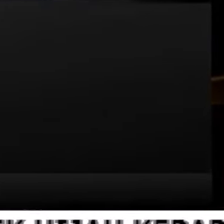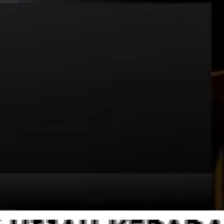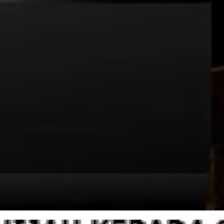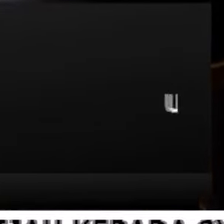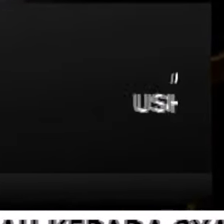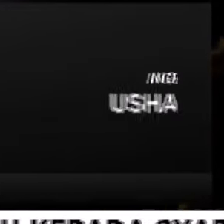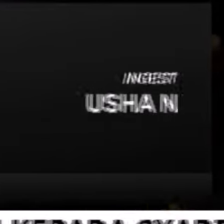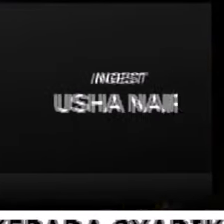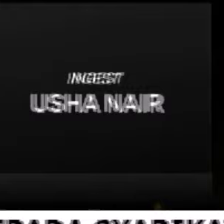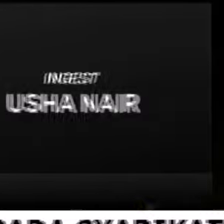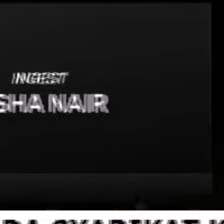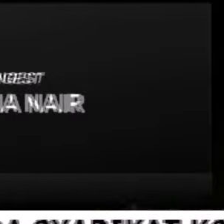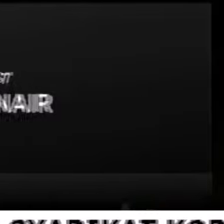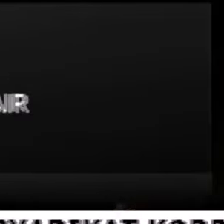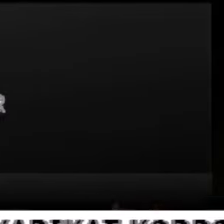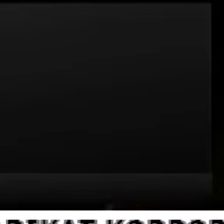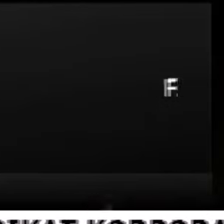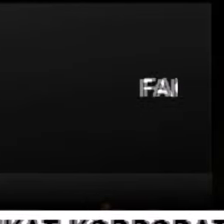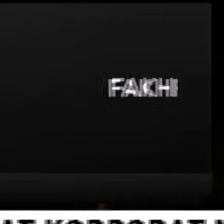menyentuh